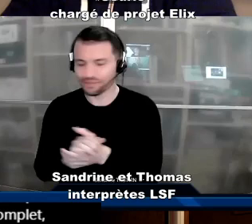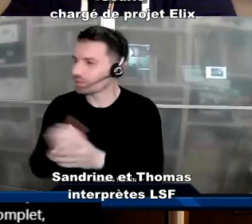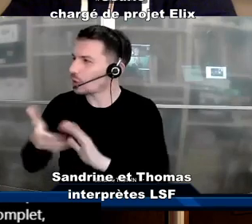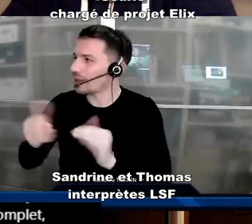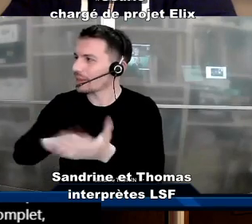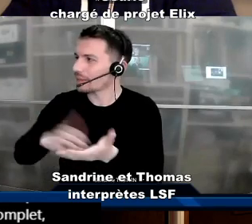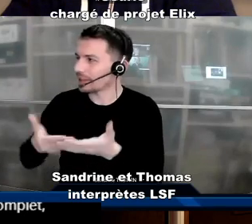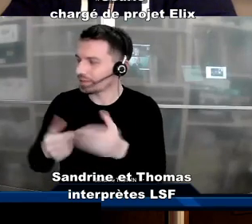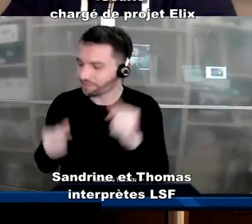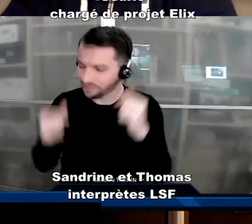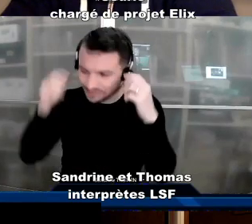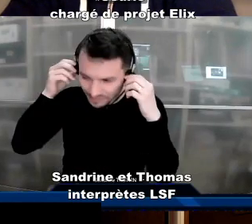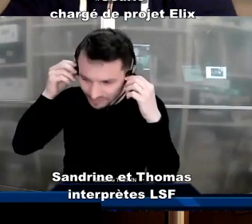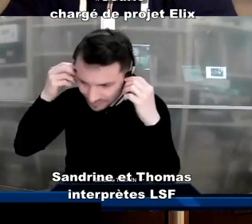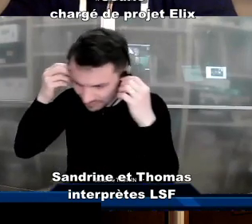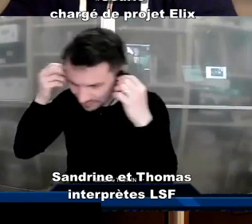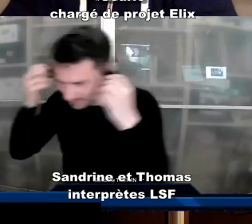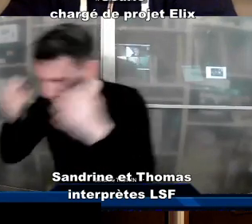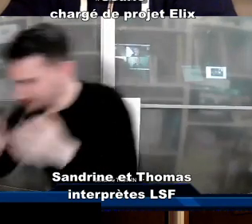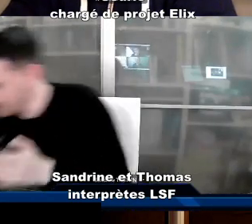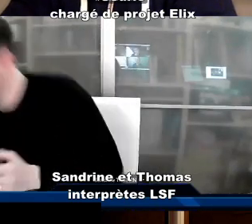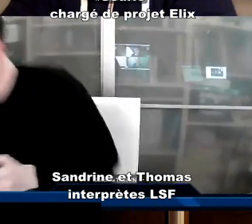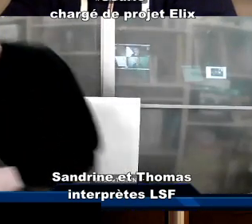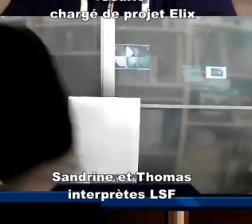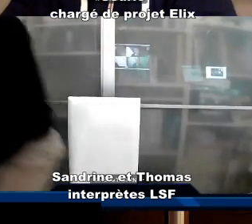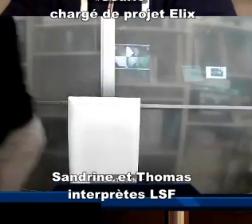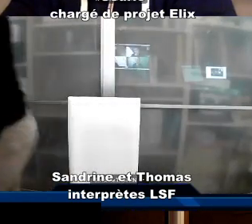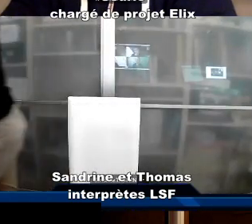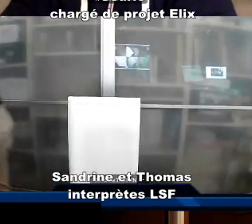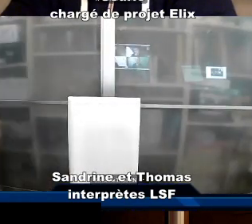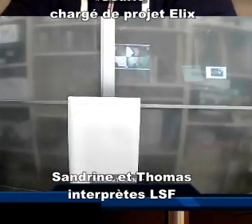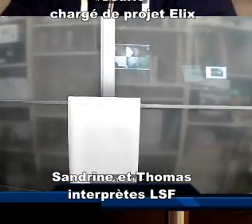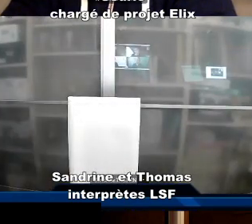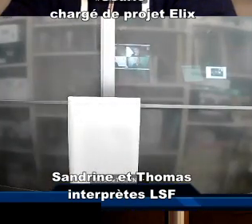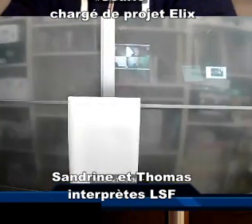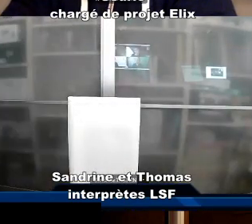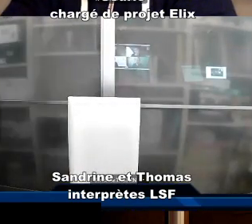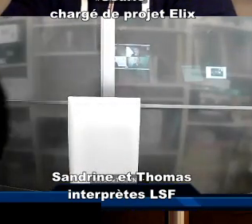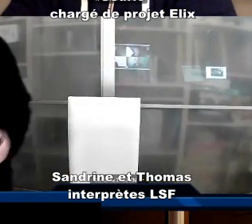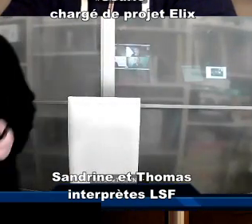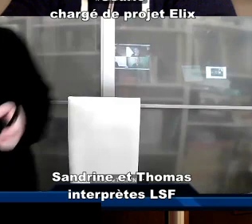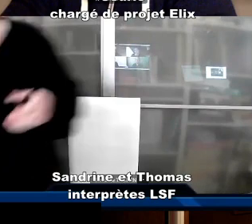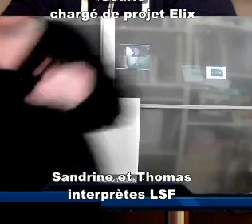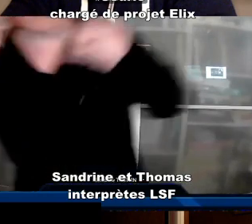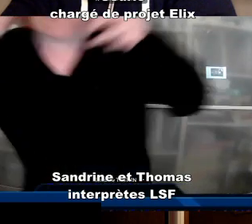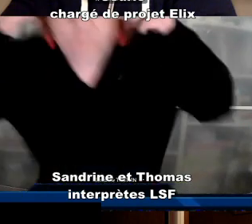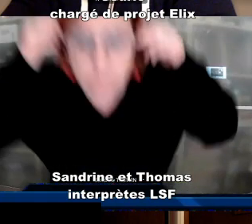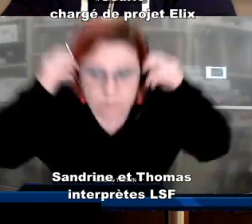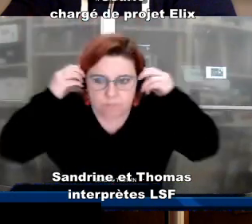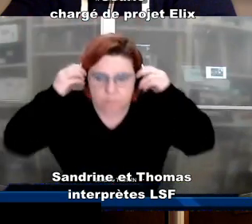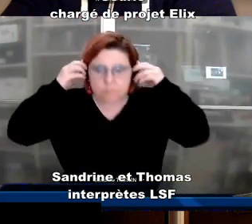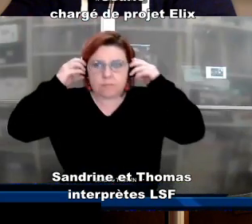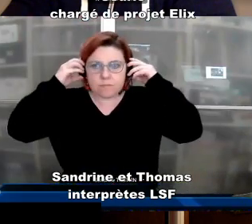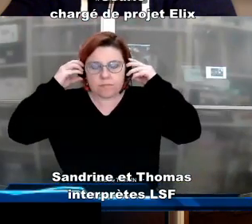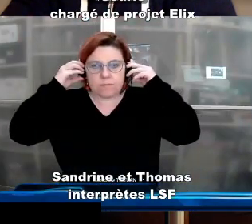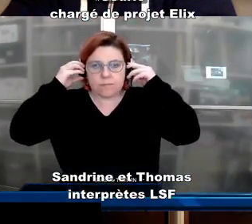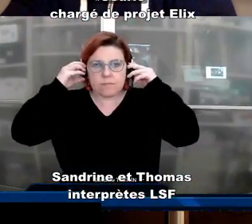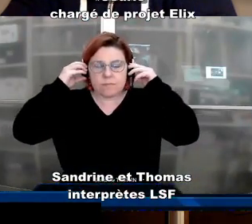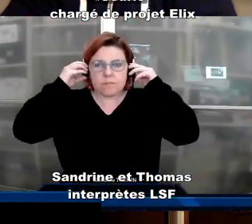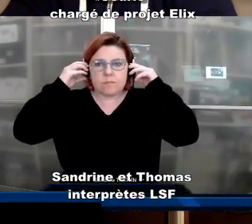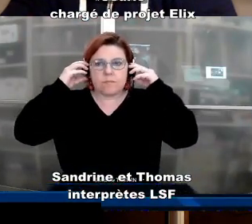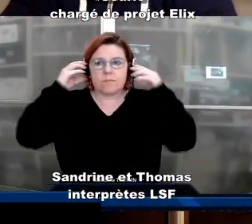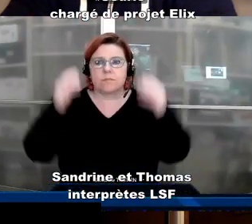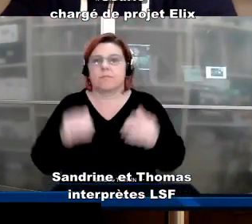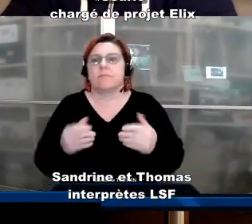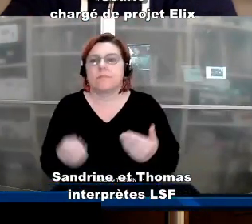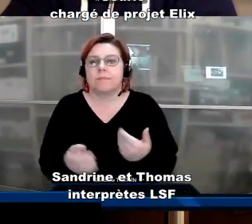Alors, il y a tous ces frais-là, et je ne vous parle pas du développement informatique. Développer une application,